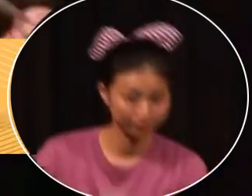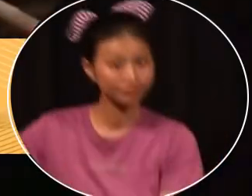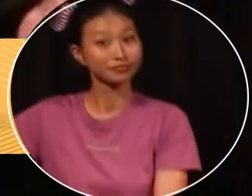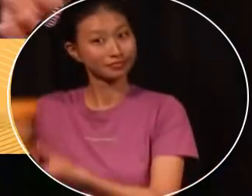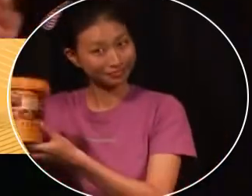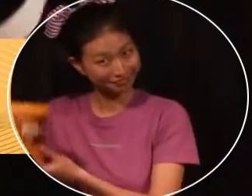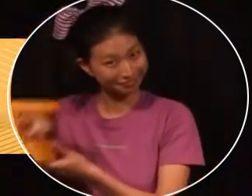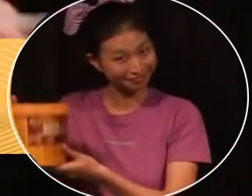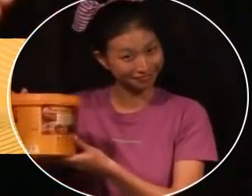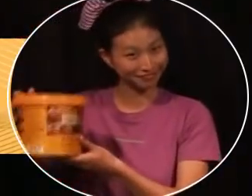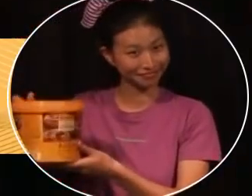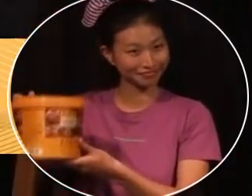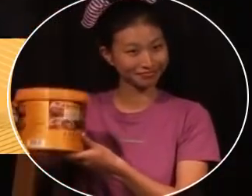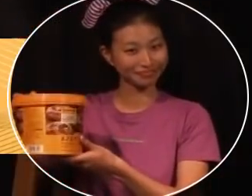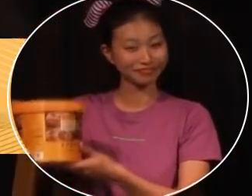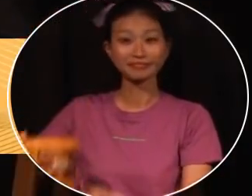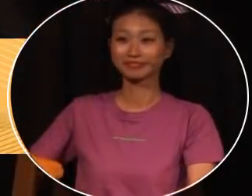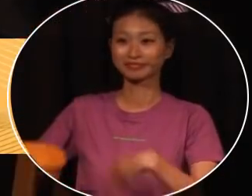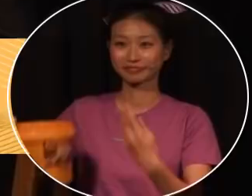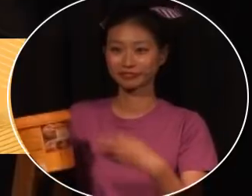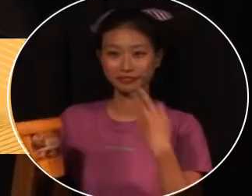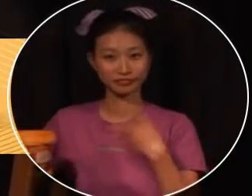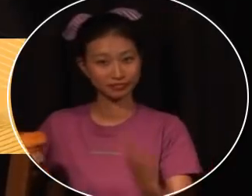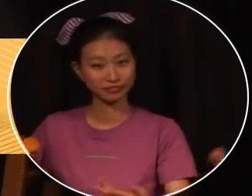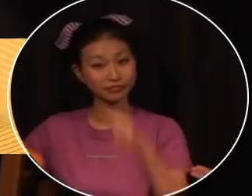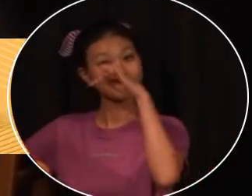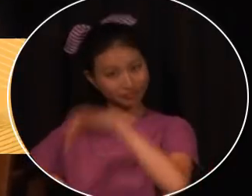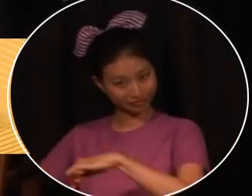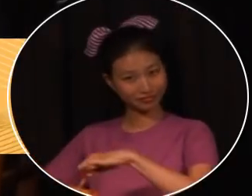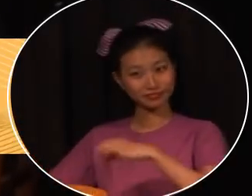闻的怎么回事？